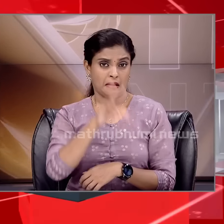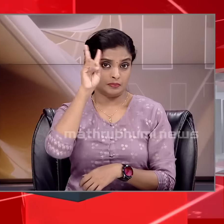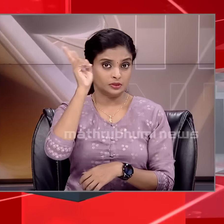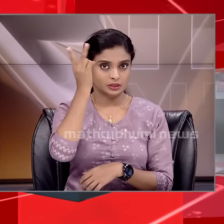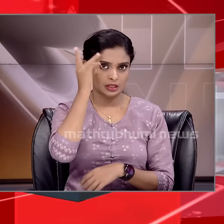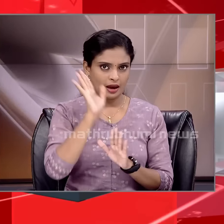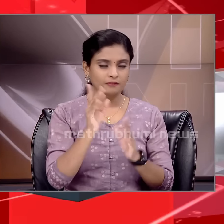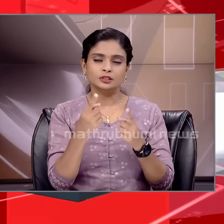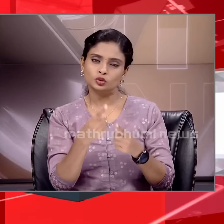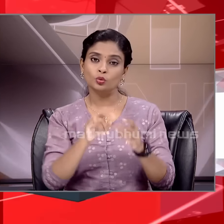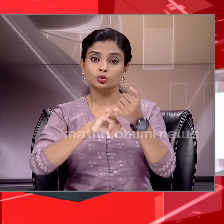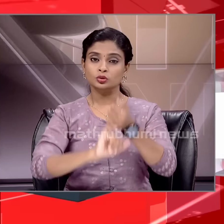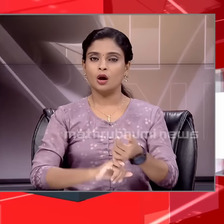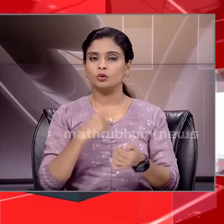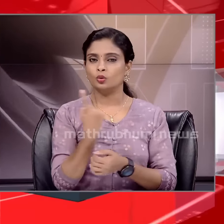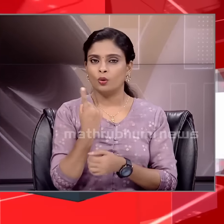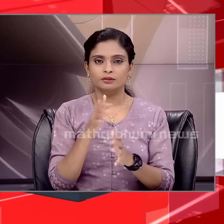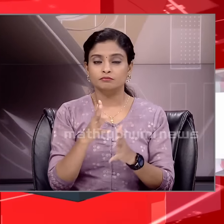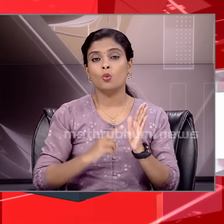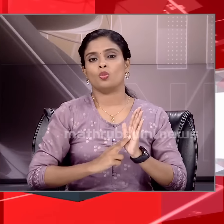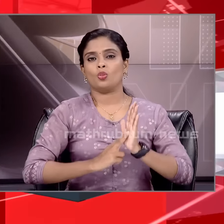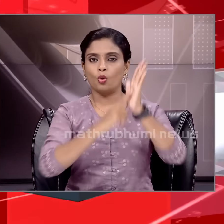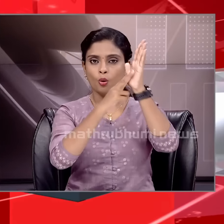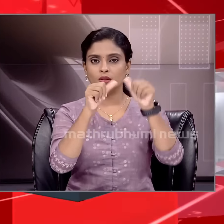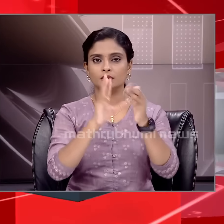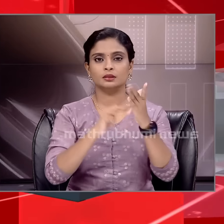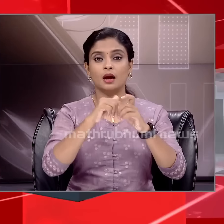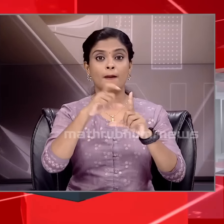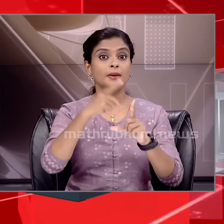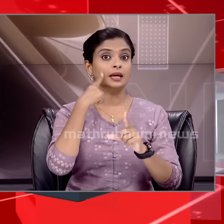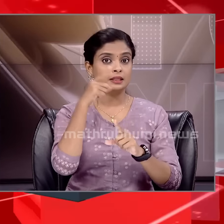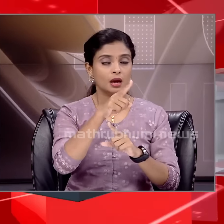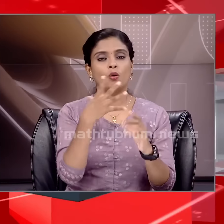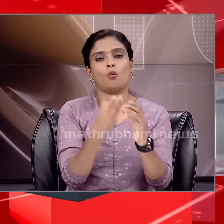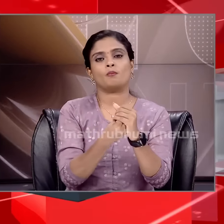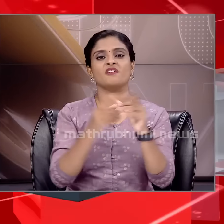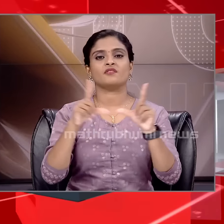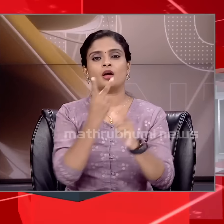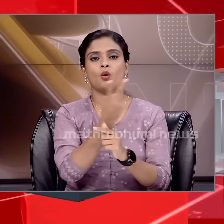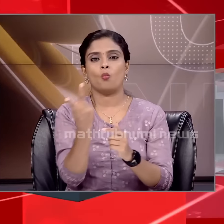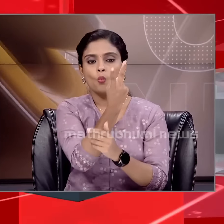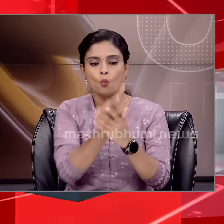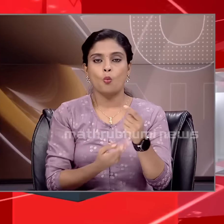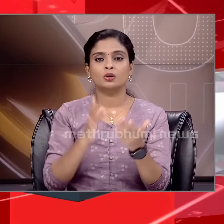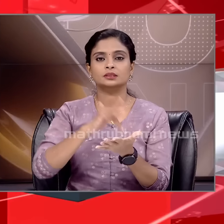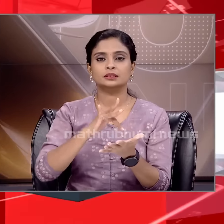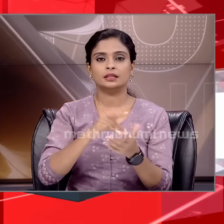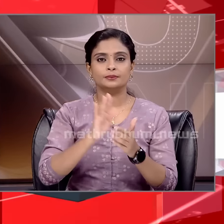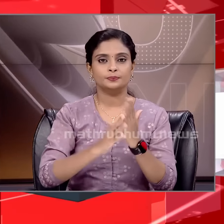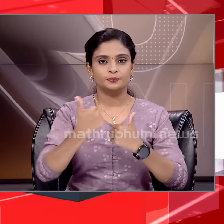വലിയ തോതിൽ ഉണ്ടാകും അതിനെയൊക്കെ മറികടക്കാനായി രാഹുൽ അമേട്ടിയിൽ ഇത്തവണയും മത്സരിക്കും അമേട്ടയിലും ഒപ്പം തന്നെ അദ്ദേഹത്തിന്റെ മണ്ഡലമായ വയനാട്ടിലും മത്സരിക്കും എന്നുള്ള വിവരമാണ് അനൂപ്